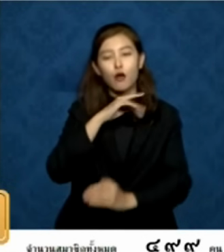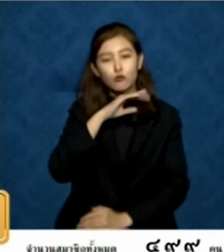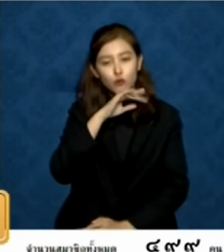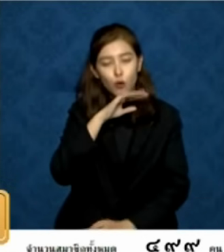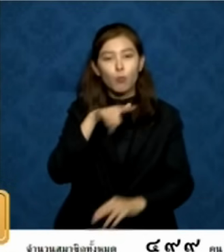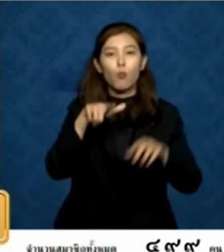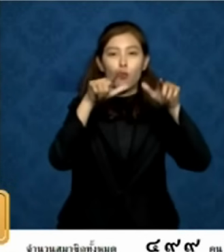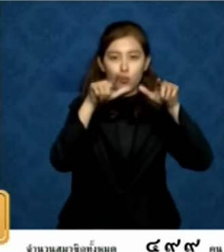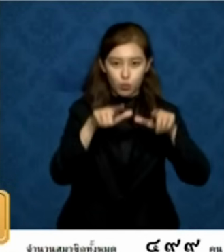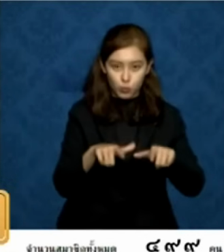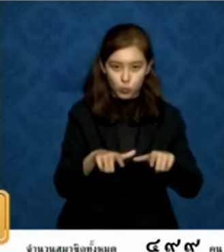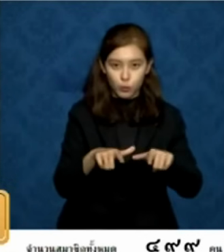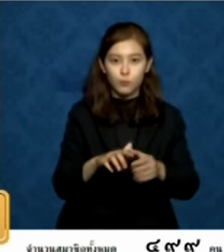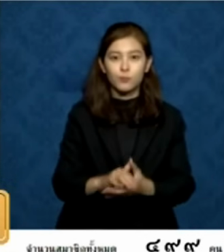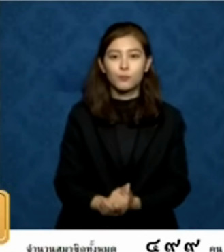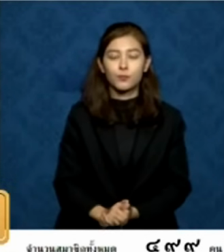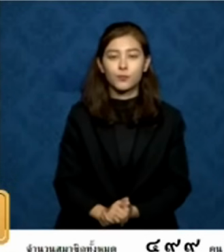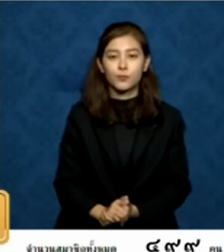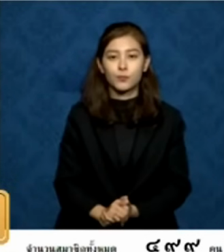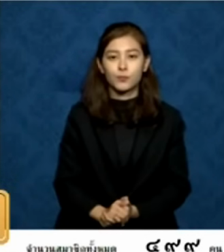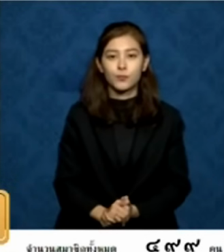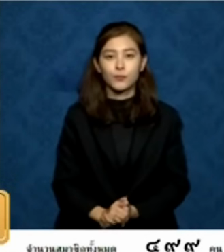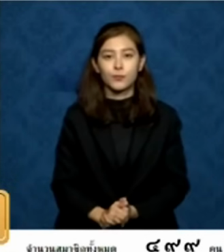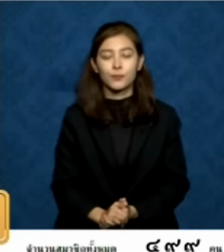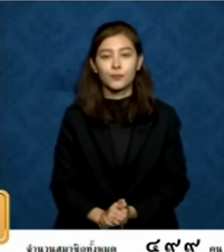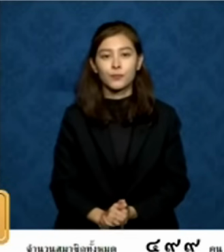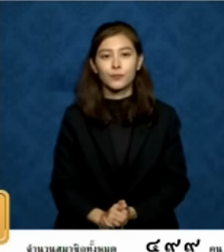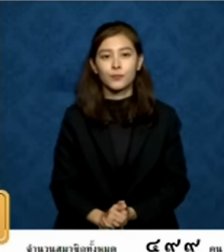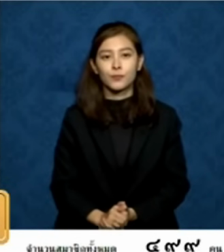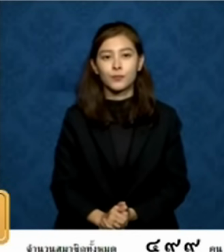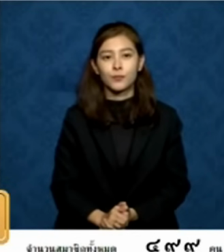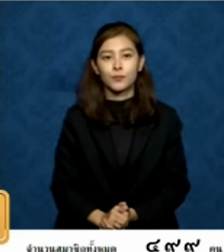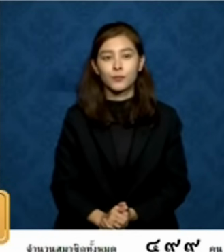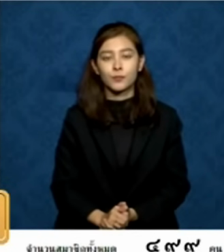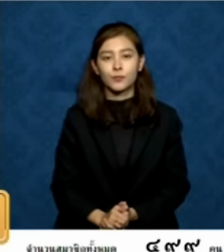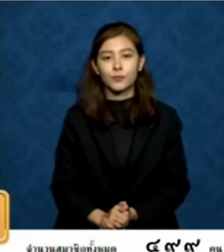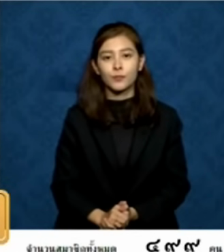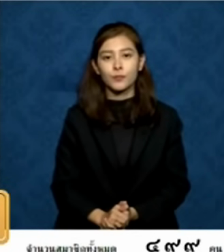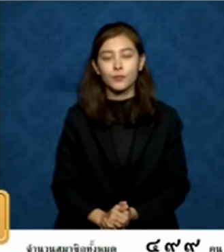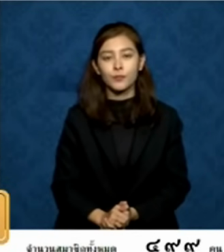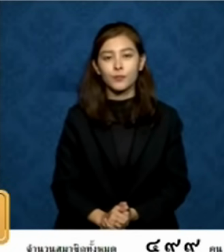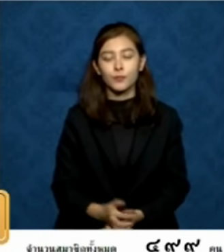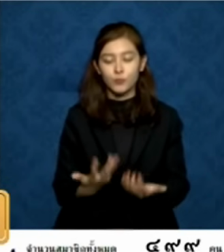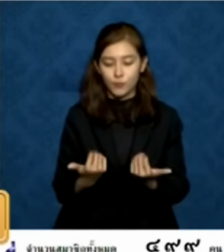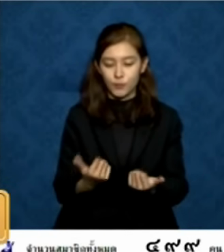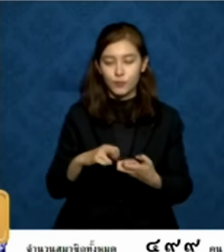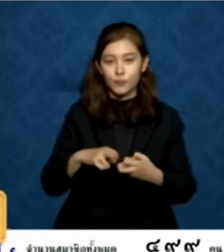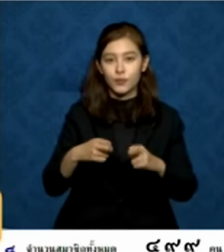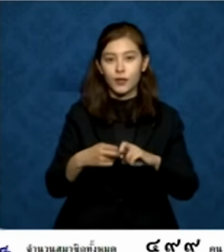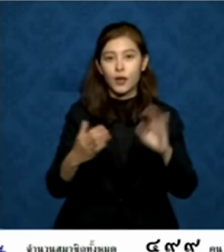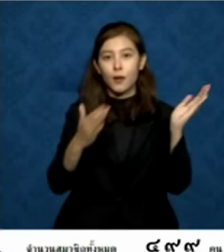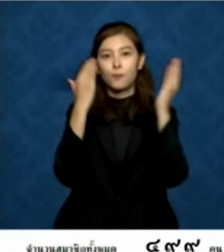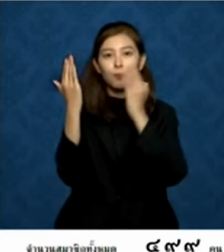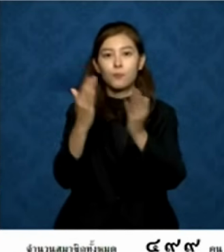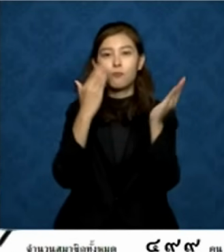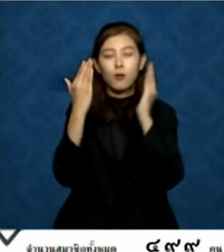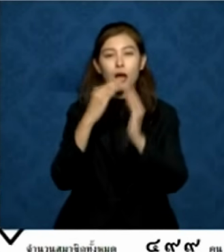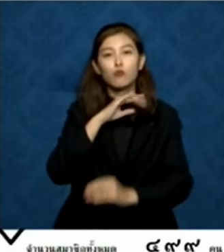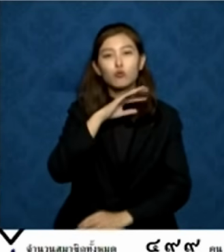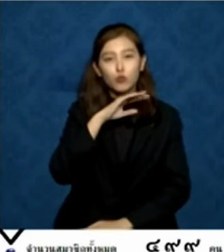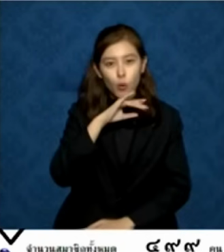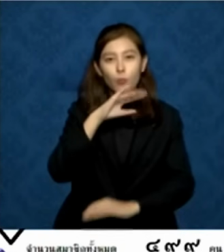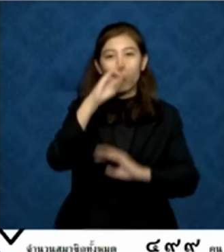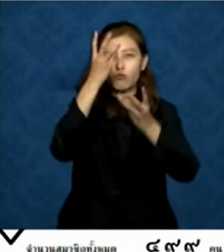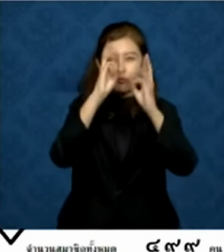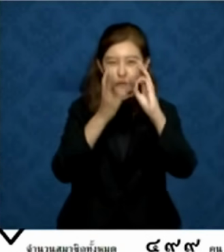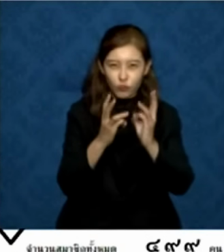ของภาคีต่างๆสร้างขีดความสามารถในการลดมลพิษและก๊าซเรือนกระจกจากภาคอุ